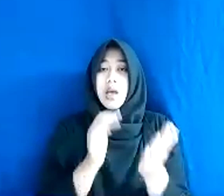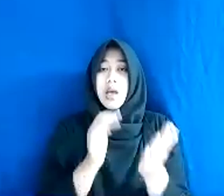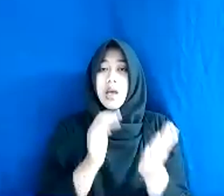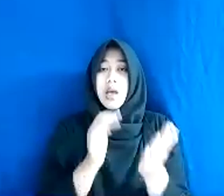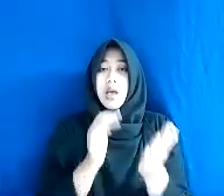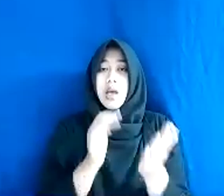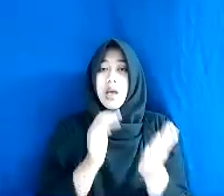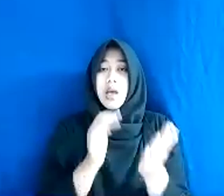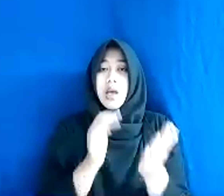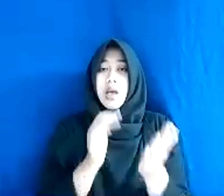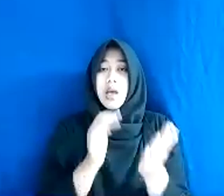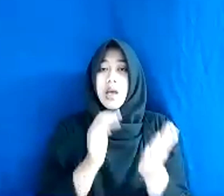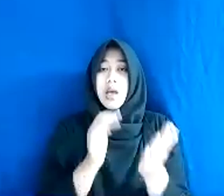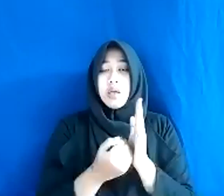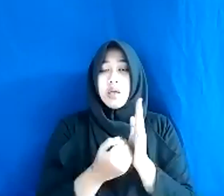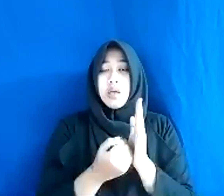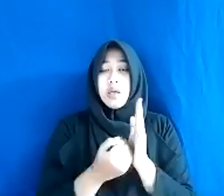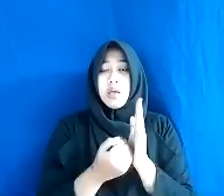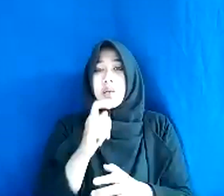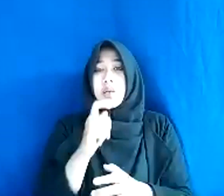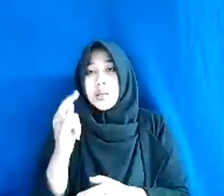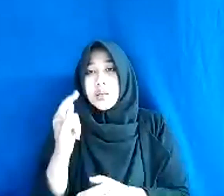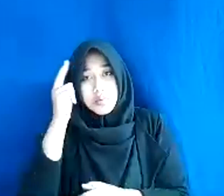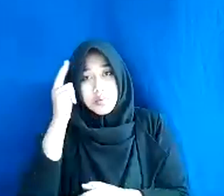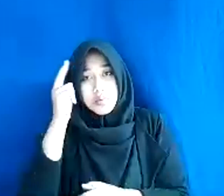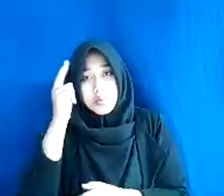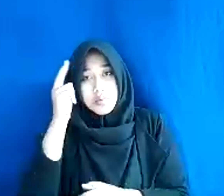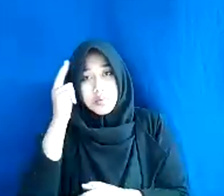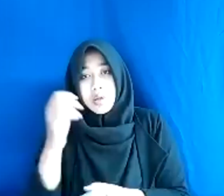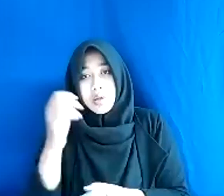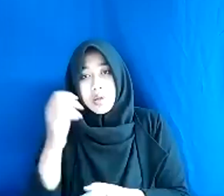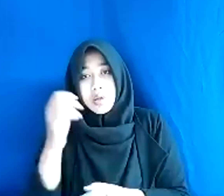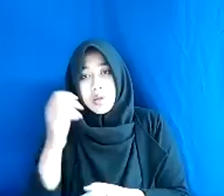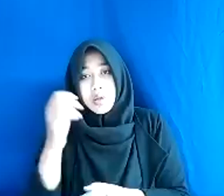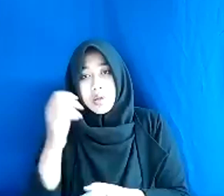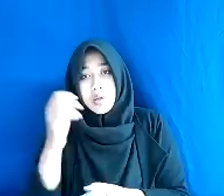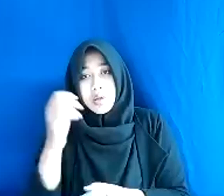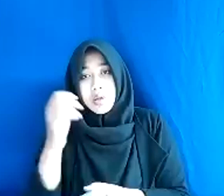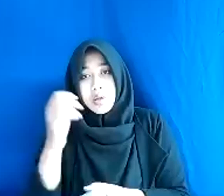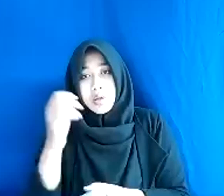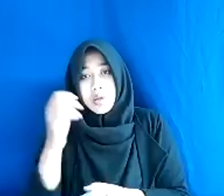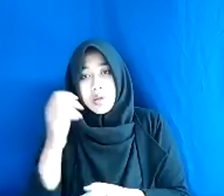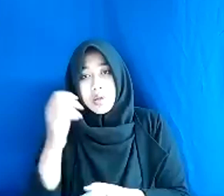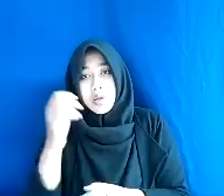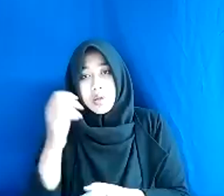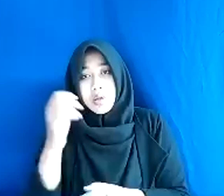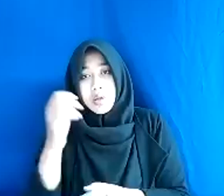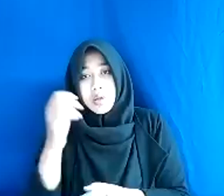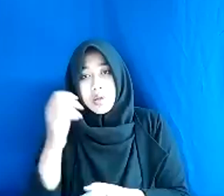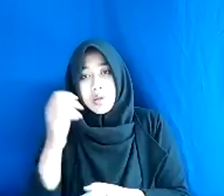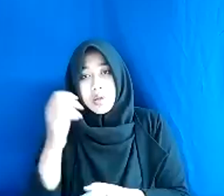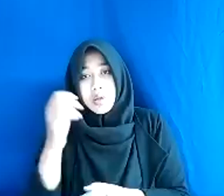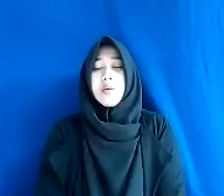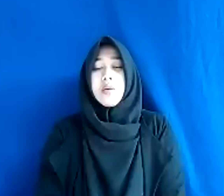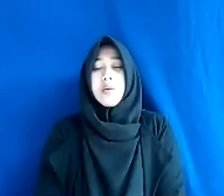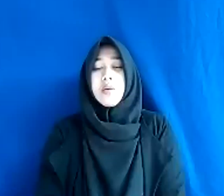pertanyaan tetap kepada Ibu Zakia. Dan mumpung ketemu ini Ibu, kita semua para pemirsa, para pendengar, mumpung ketemu sama